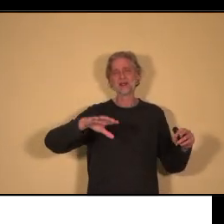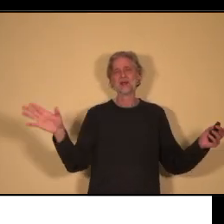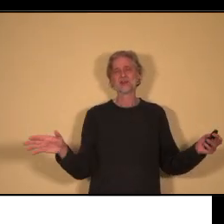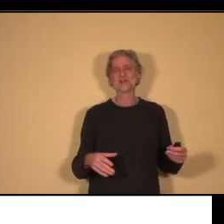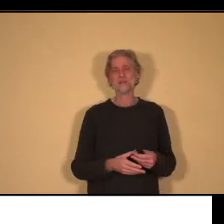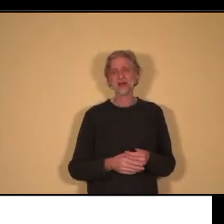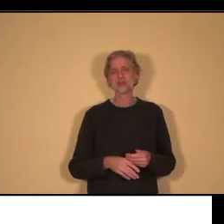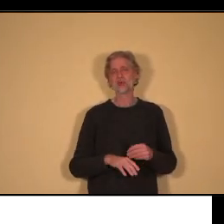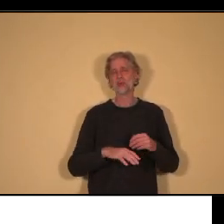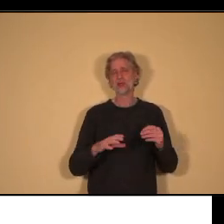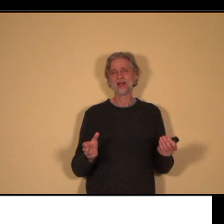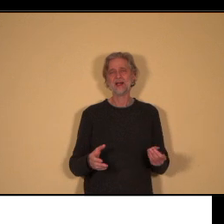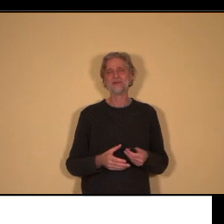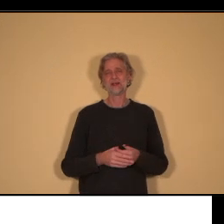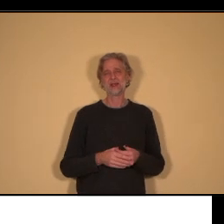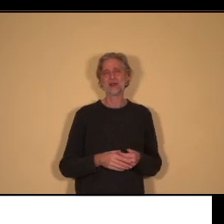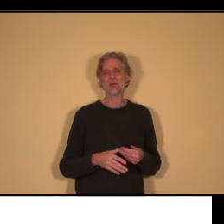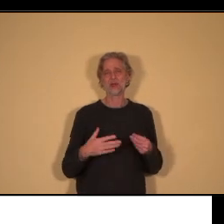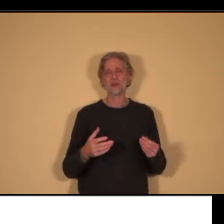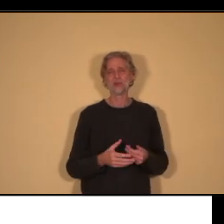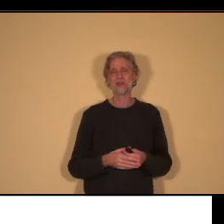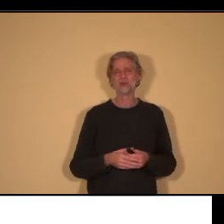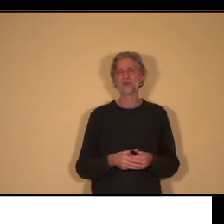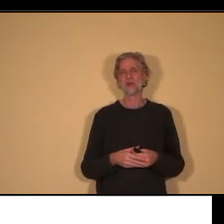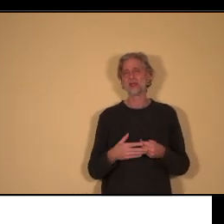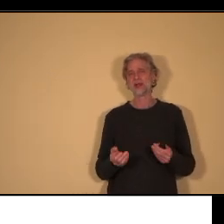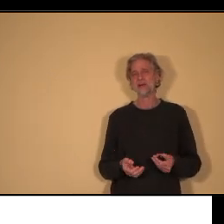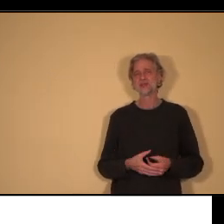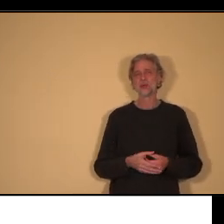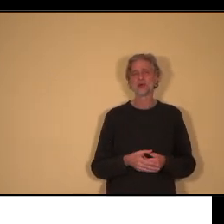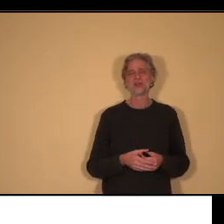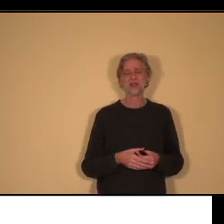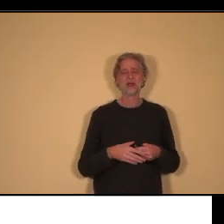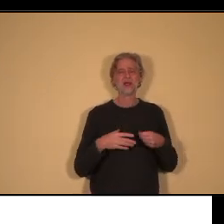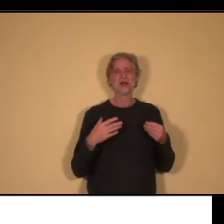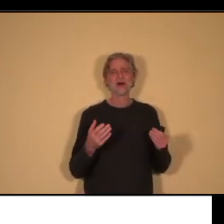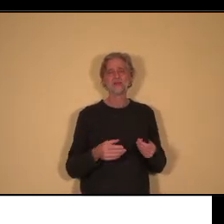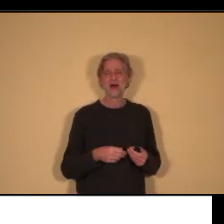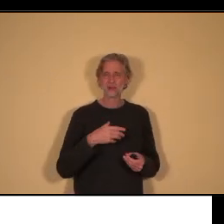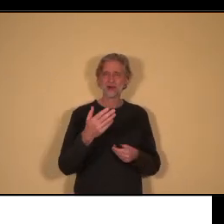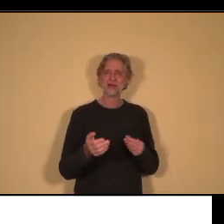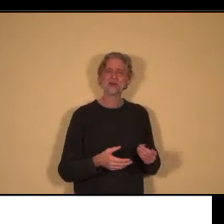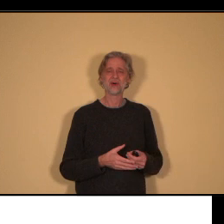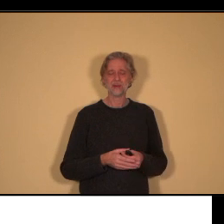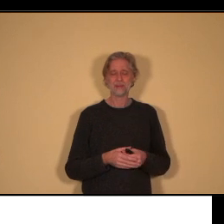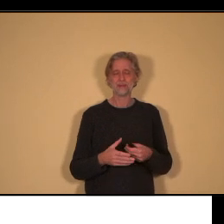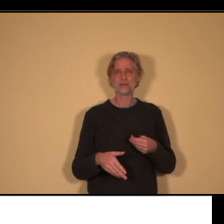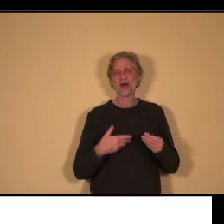passiert, sondern dass die Meeresströmungen in allen Weltregionen im Grunde in dieses Phänomen mit einbezogen sind. Auf die Art und